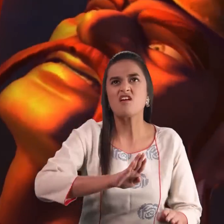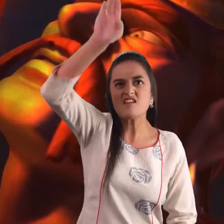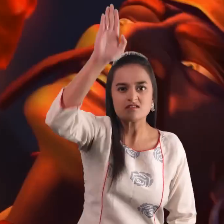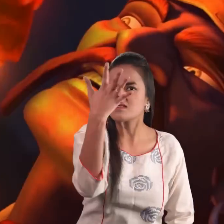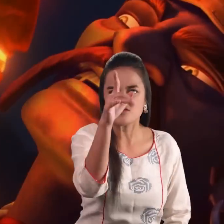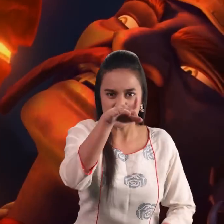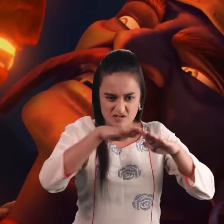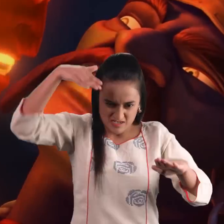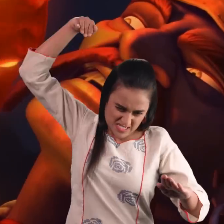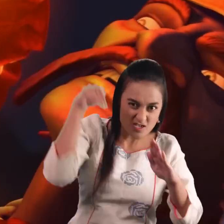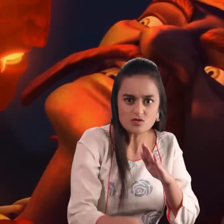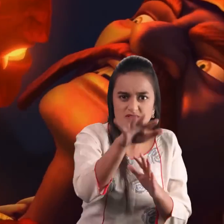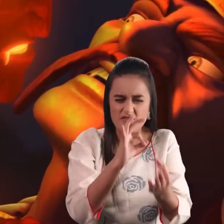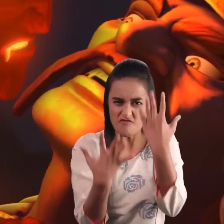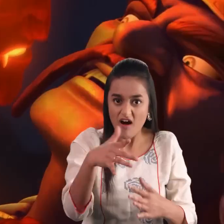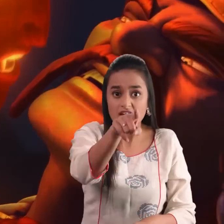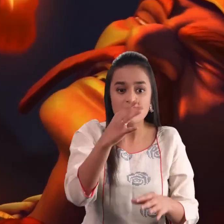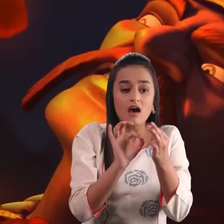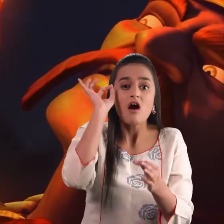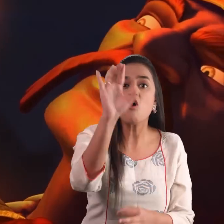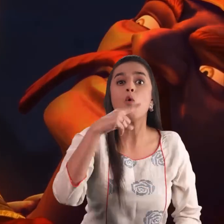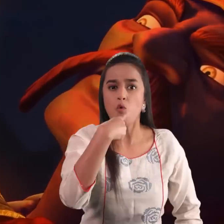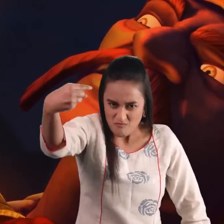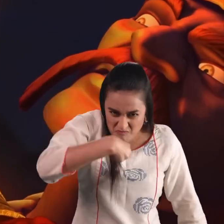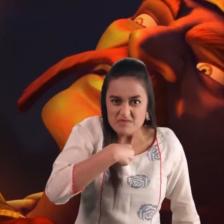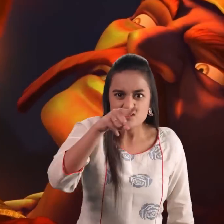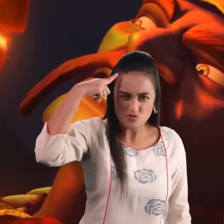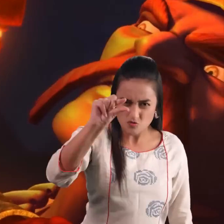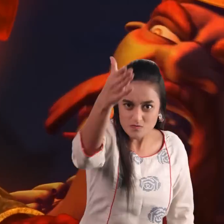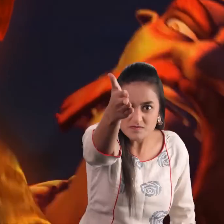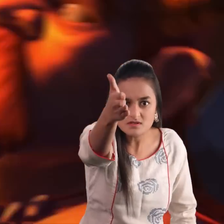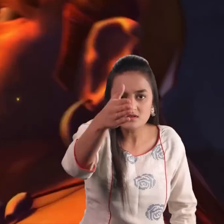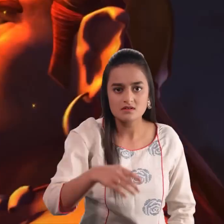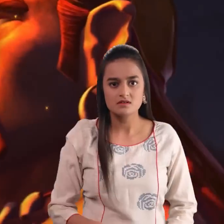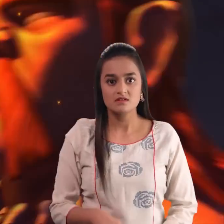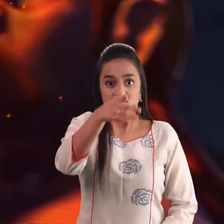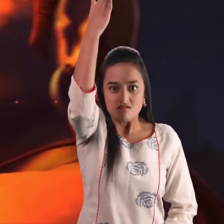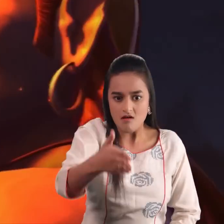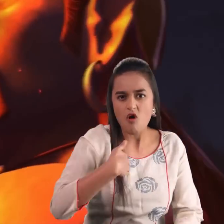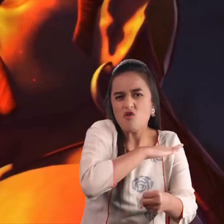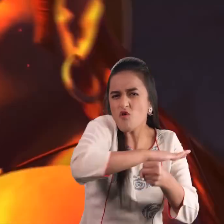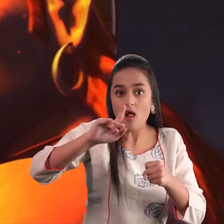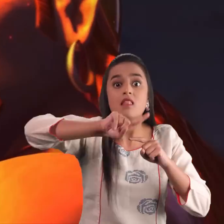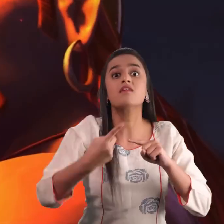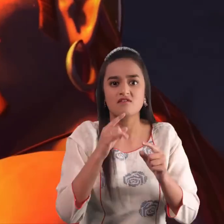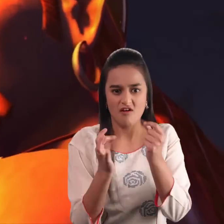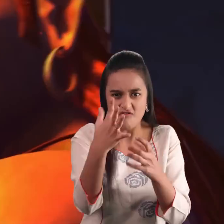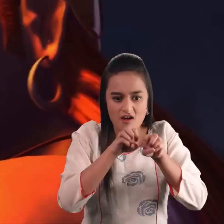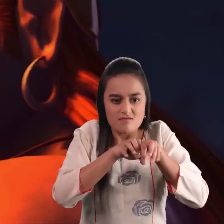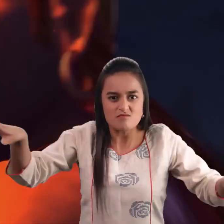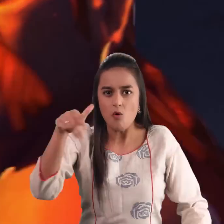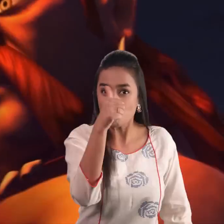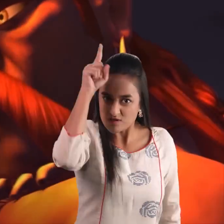तू नर्क की अग्नि में चलेगा मूर्ख, और यह शुभ कार्य मेरी अग्नि से ही होगा। तेरी अग्नि बुझाने के